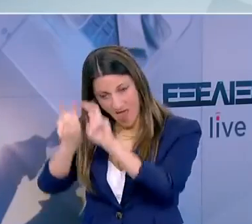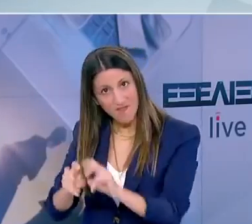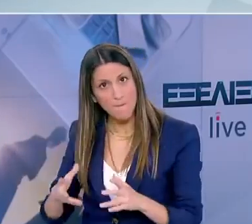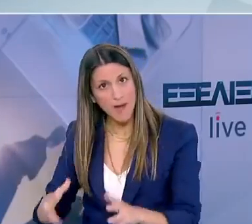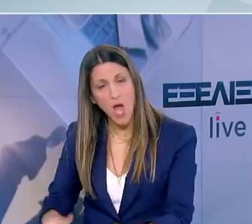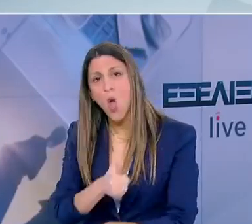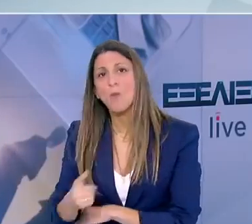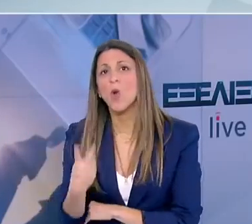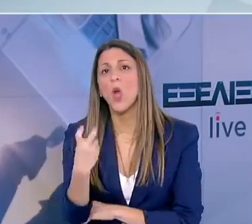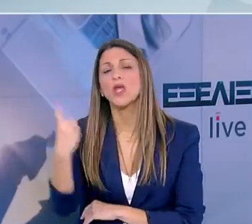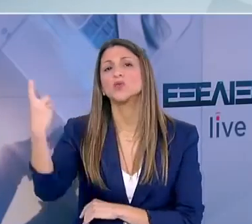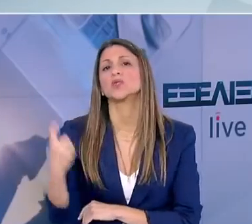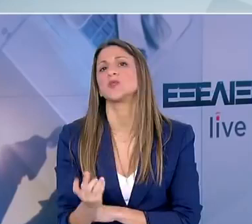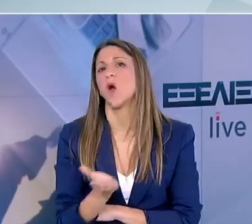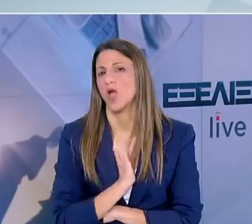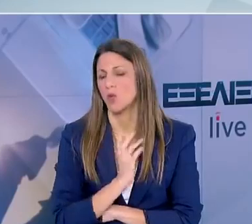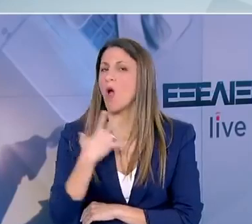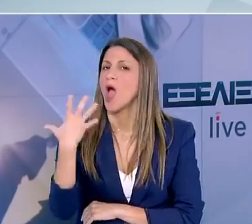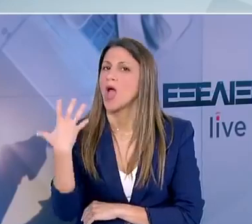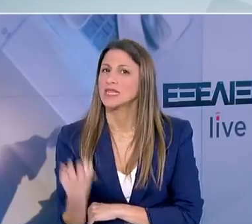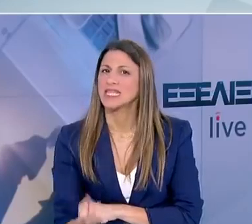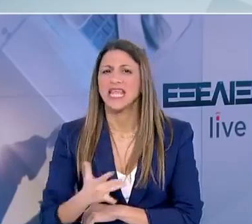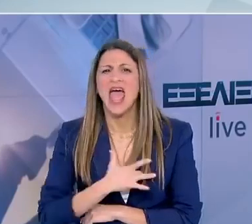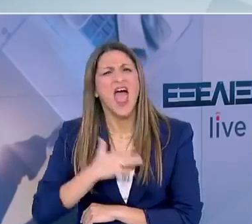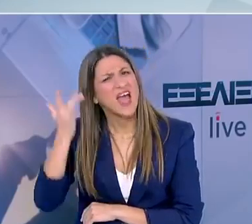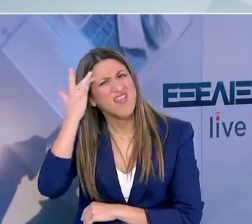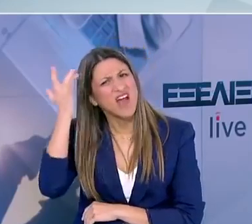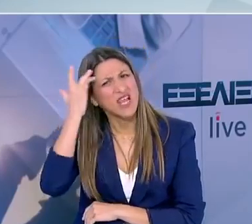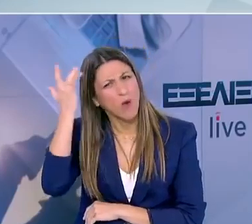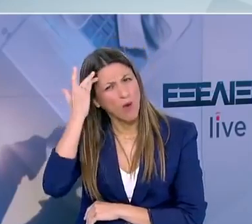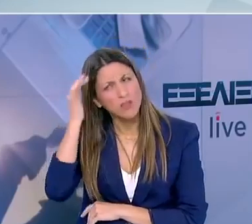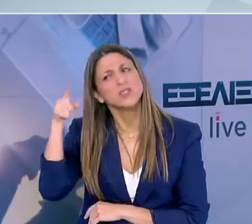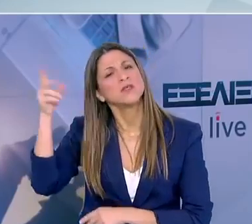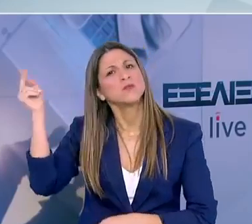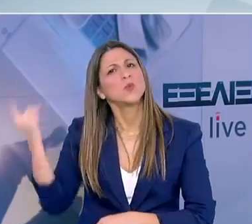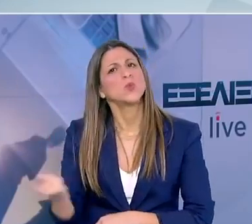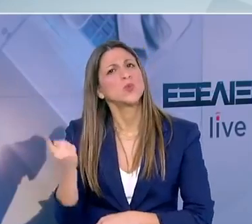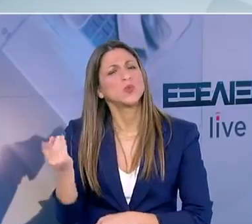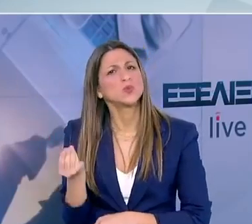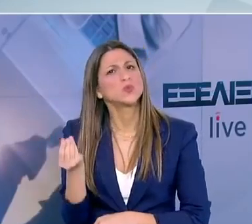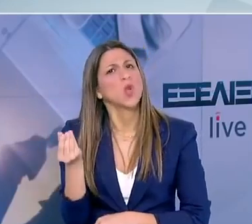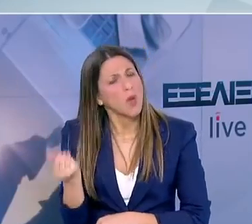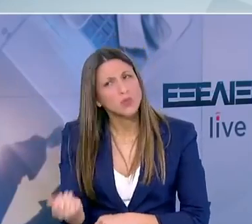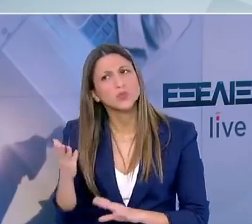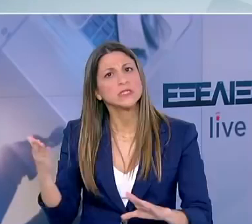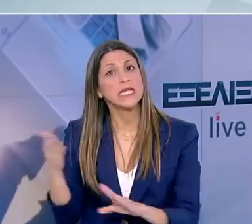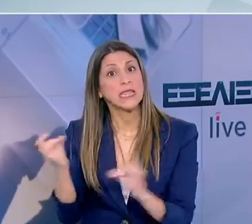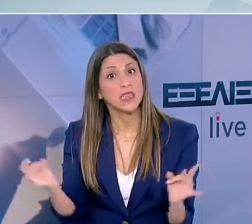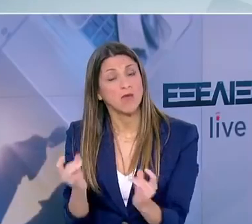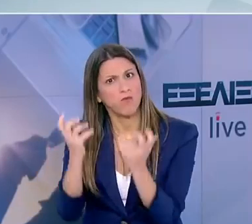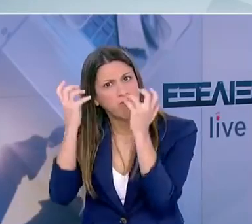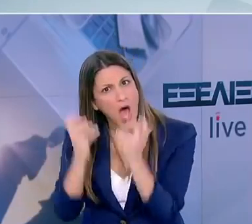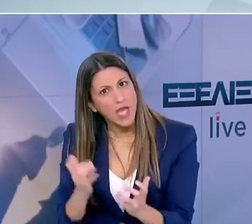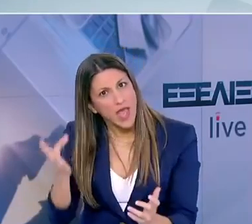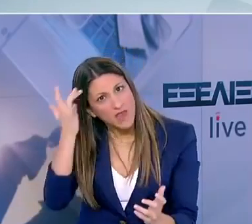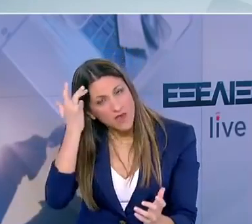ότι μόνο το 20% των συμμετεχόντων δήλωσε ότι οι ασθενείς με εγκεφαλικό επεισόδιο αντιμετωπίζονται με τον συνήθι τρόπο, τόσο στην οξία φάση,